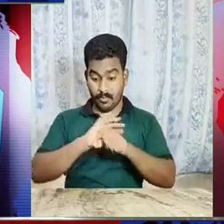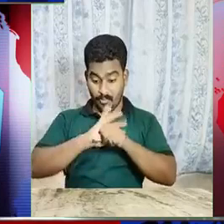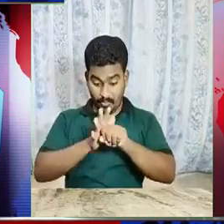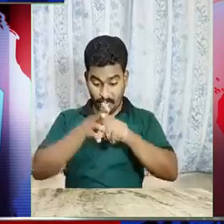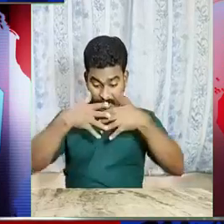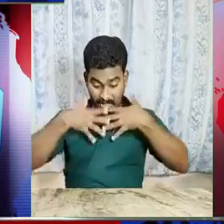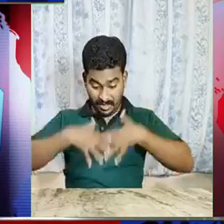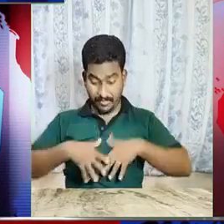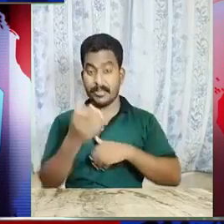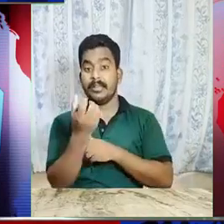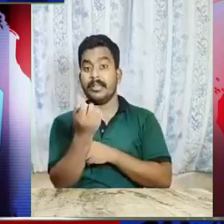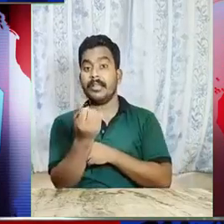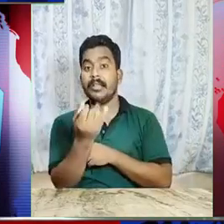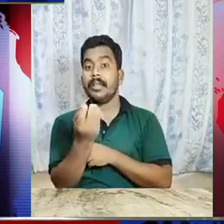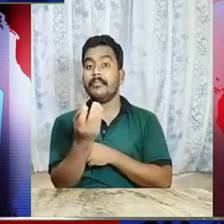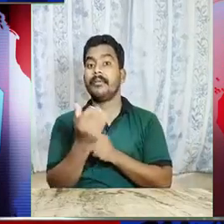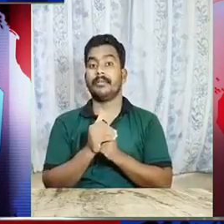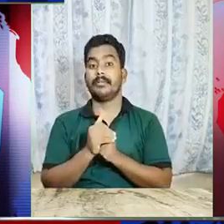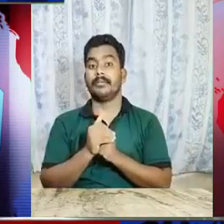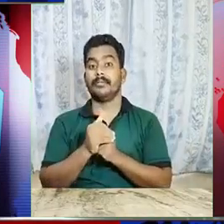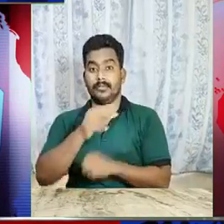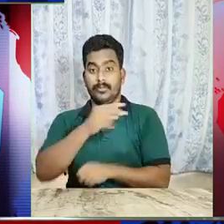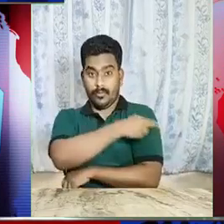ഇപ്പോൾ ആശുപത്രിയിൽ കഴിയുന്ന